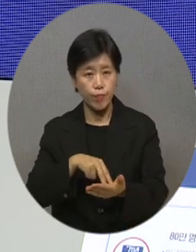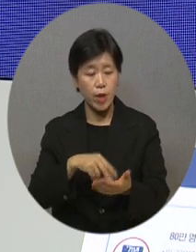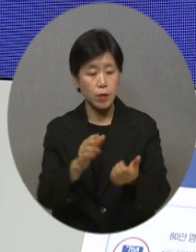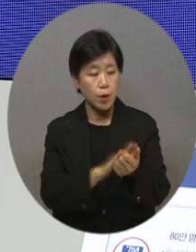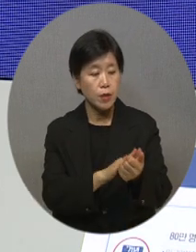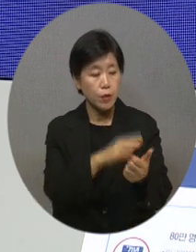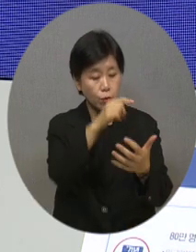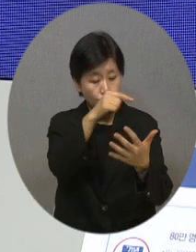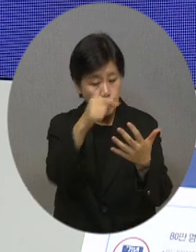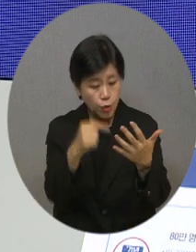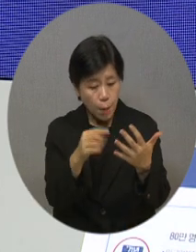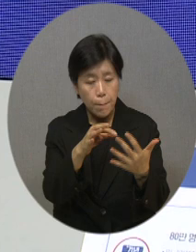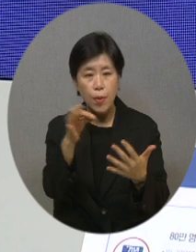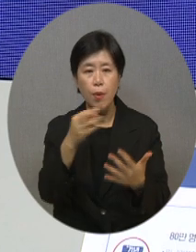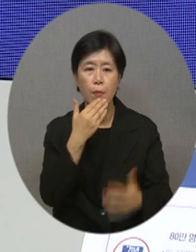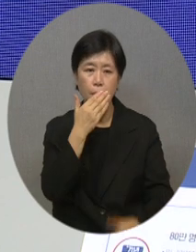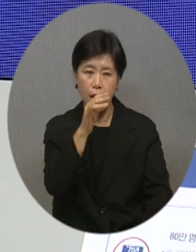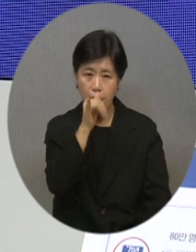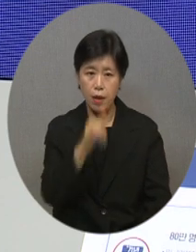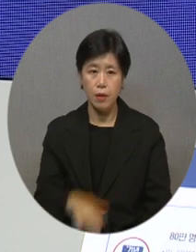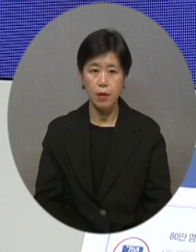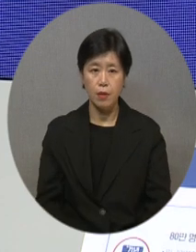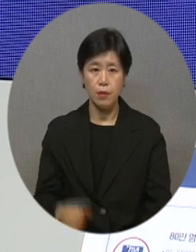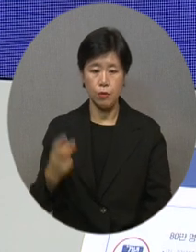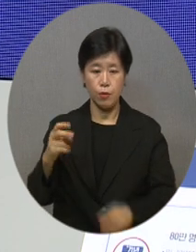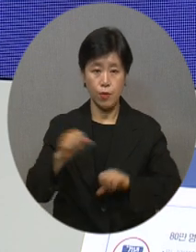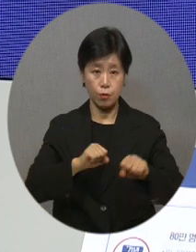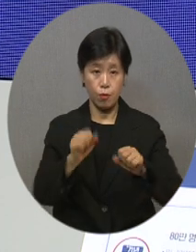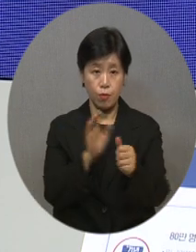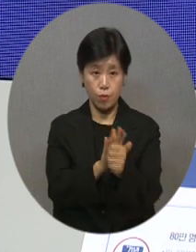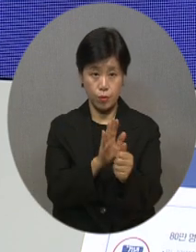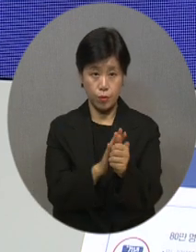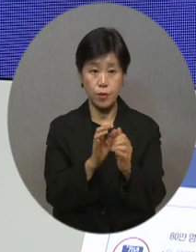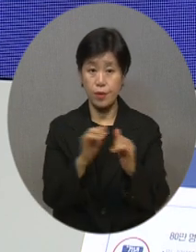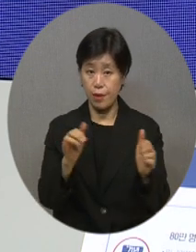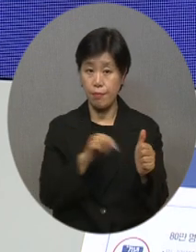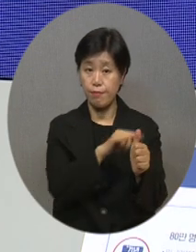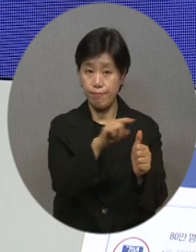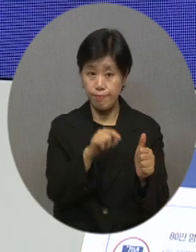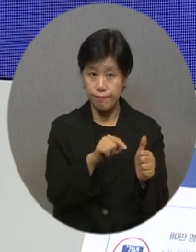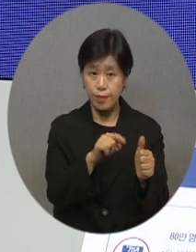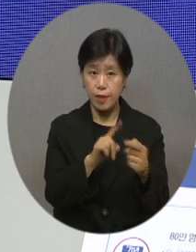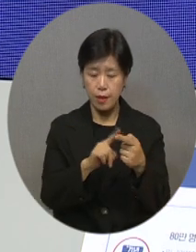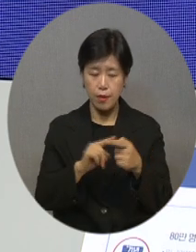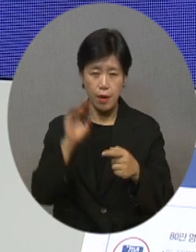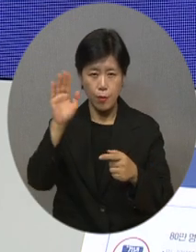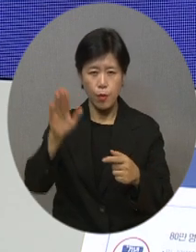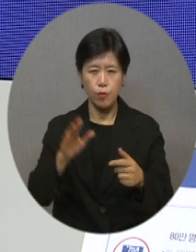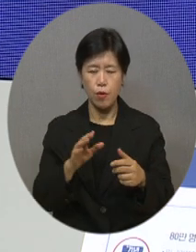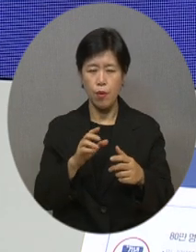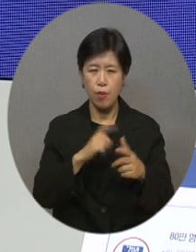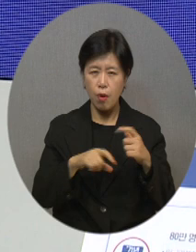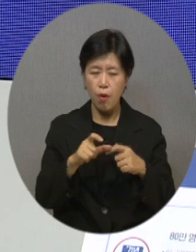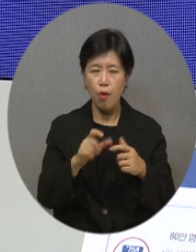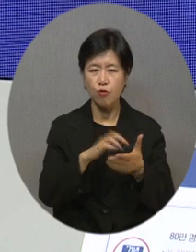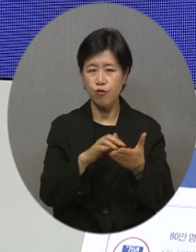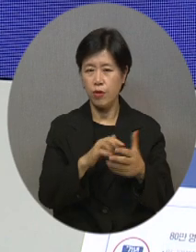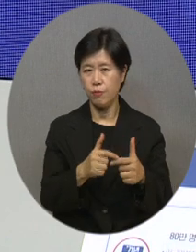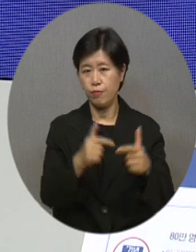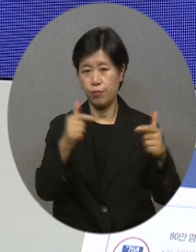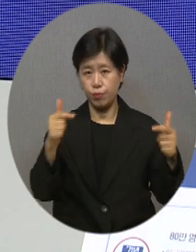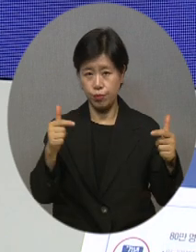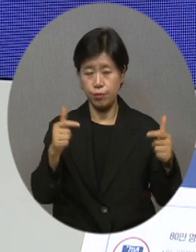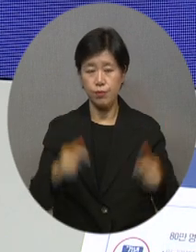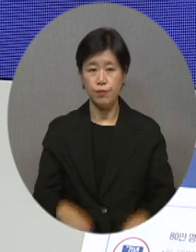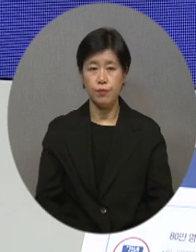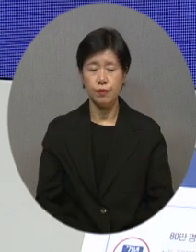도입을 할 계획이 있고요. 또 하나 활동보조인 말씀드렸잖아요. 이런 것도 지속적으로 늘려가고 또 한편으로는 활동보조를